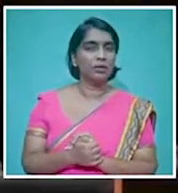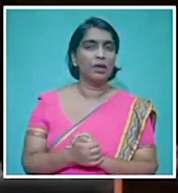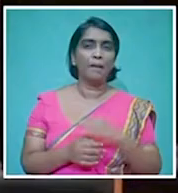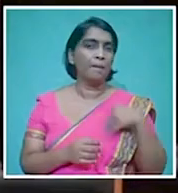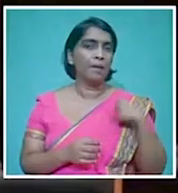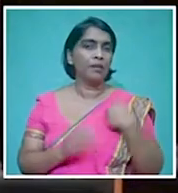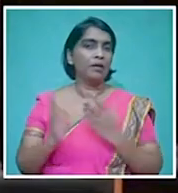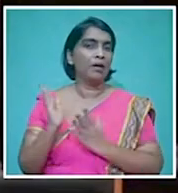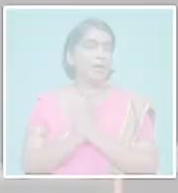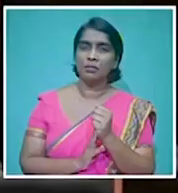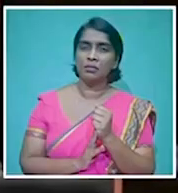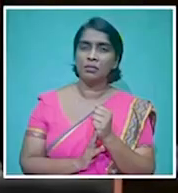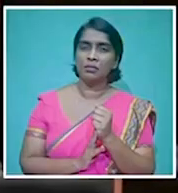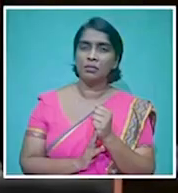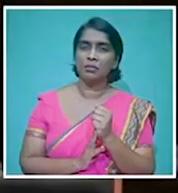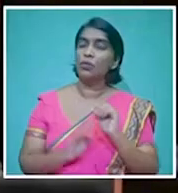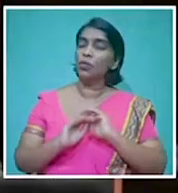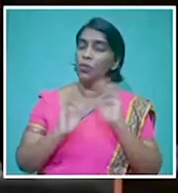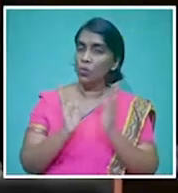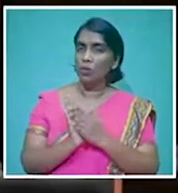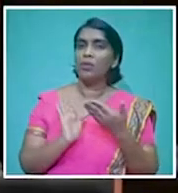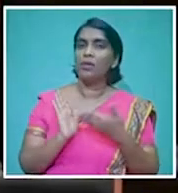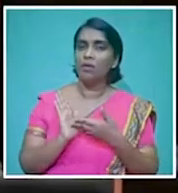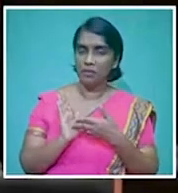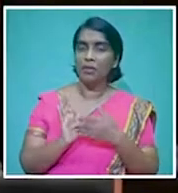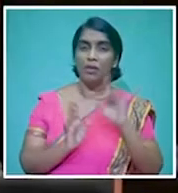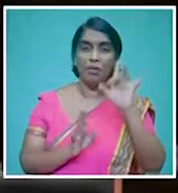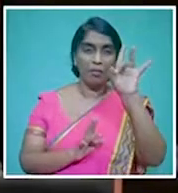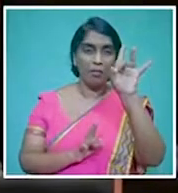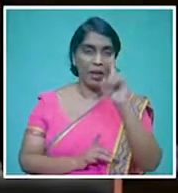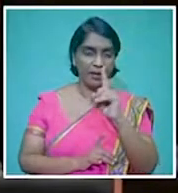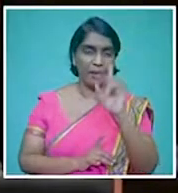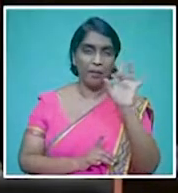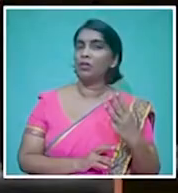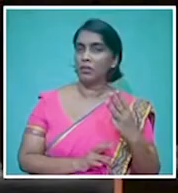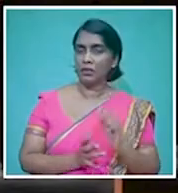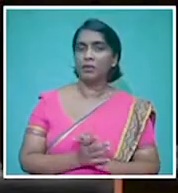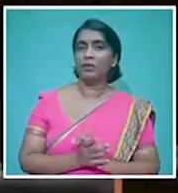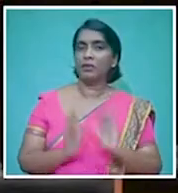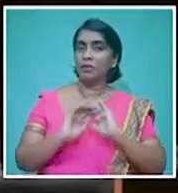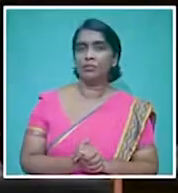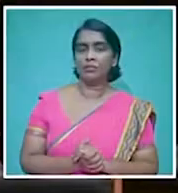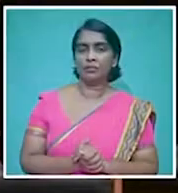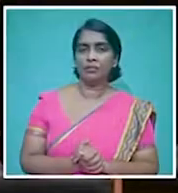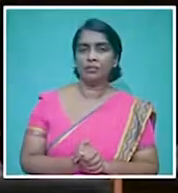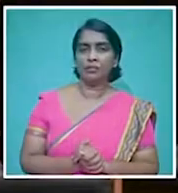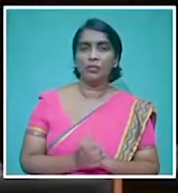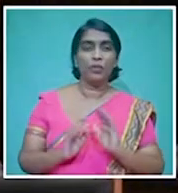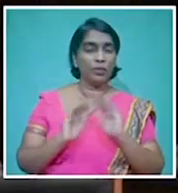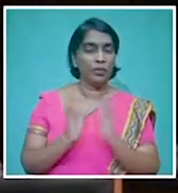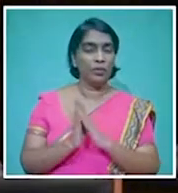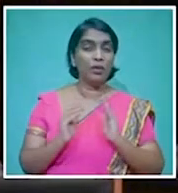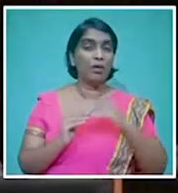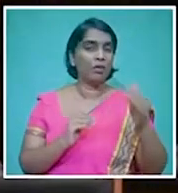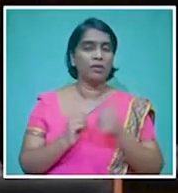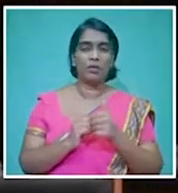මූලික අයිතිවාසිකම් භුක්ති හැක්කේද මේ ඔක්කොම තියෙනවා පහළෝ එකයි පහළෝ දෙකයි පහළෝයි තුන මේවා සීමා තියෙනවා මේ සීමාවෙන් පිට